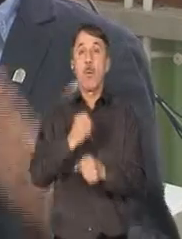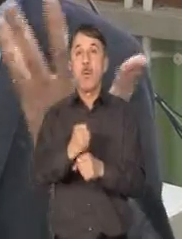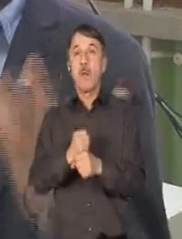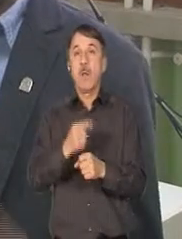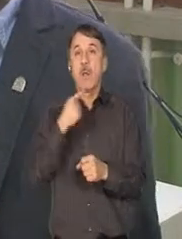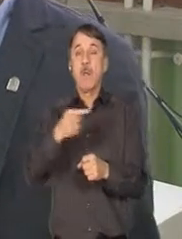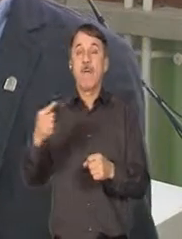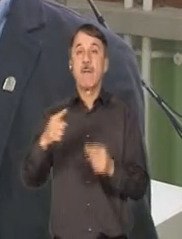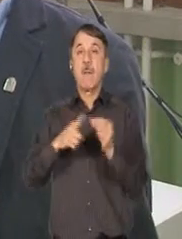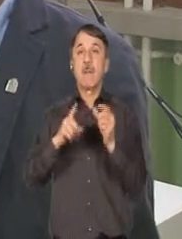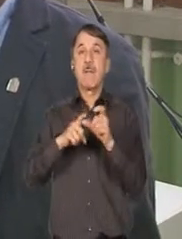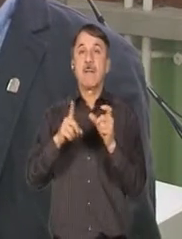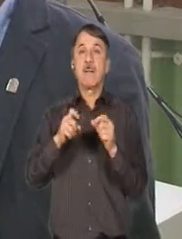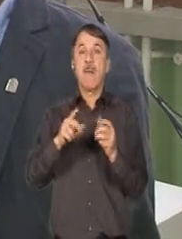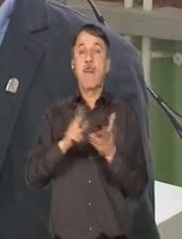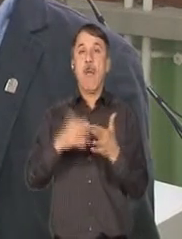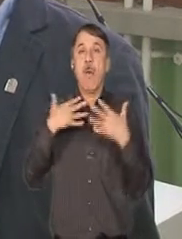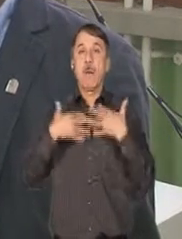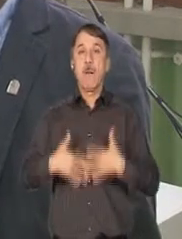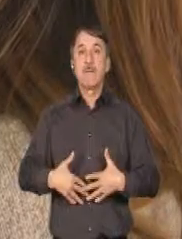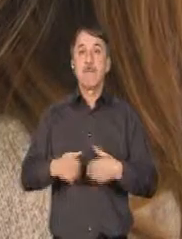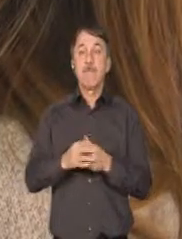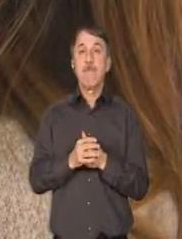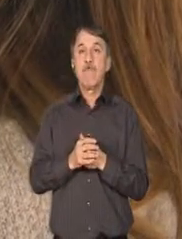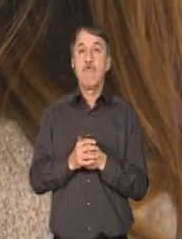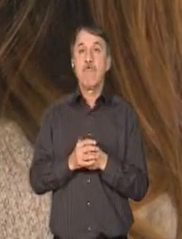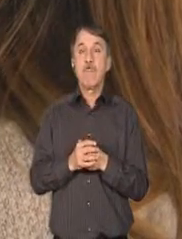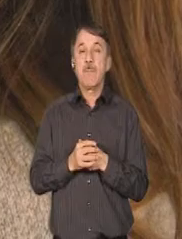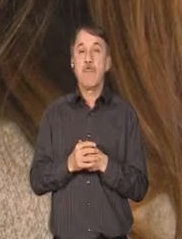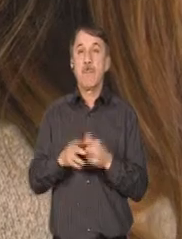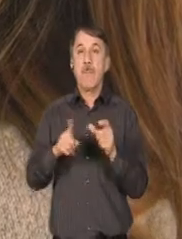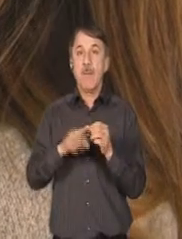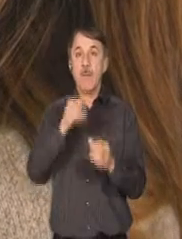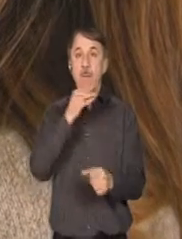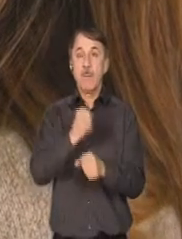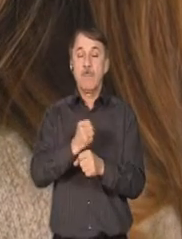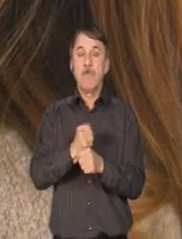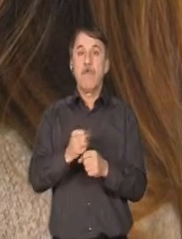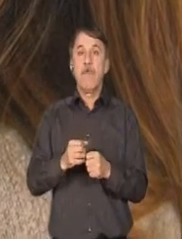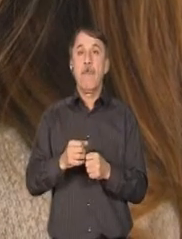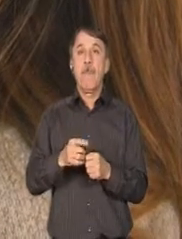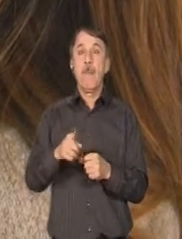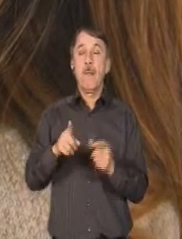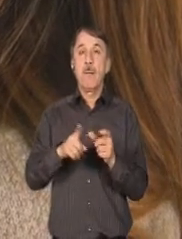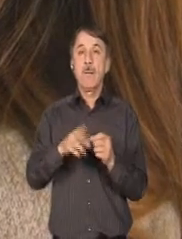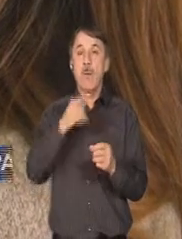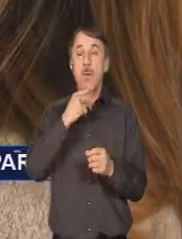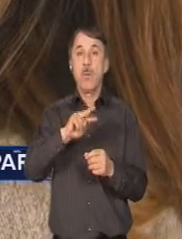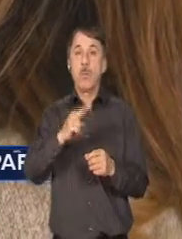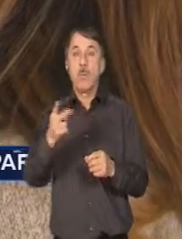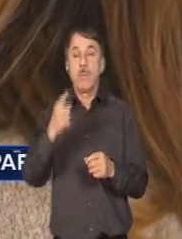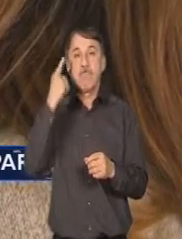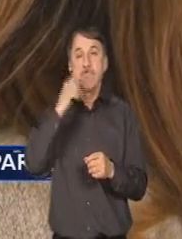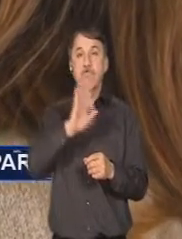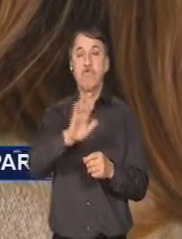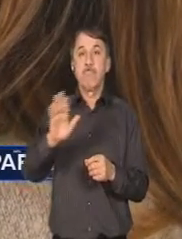prave neke negativne posljedice u organizmu. Naravno, na samom kraju, gospodin Dušan Mrđa rekao nam je